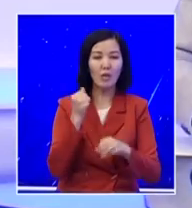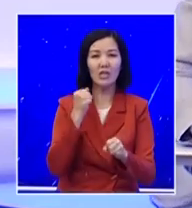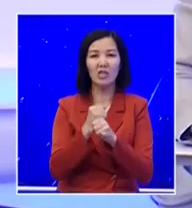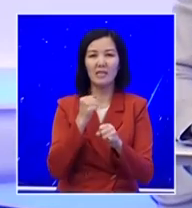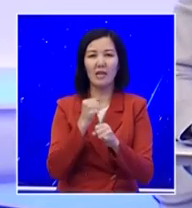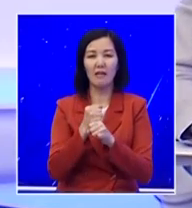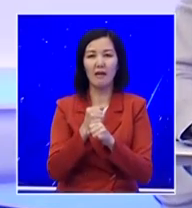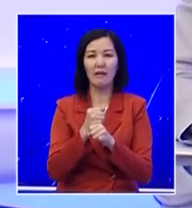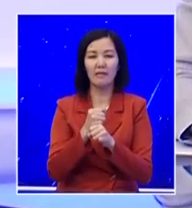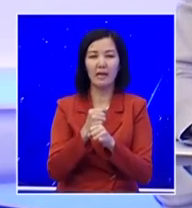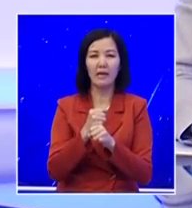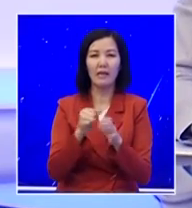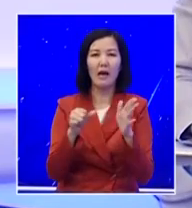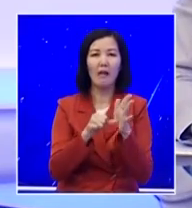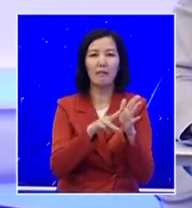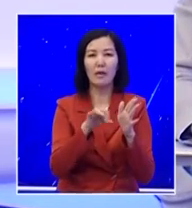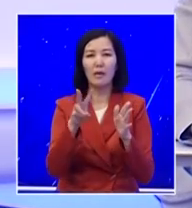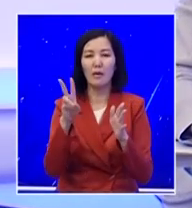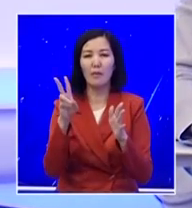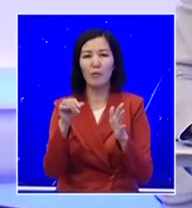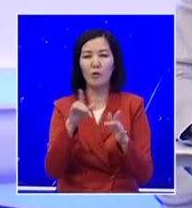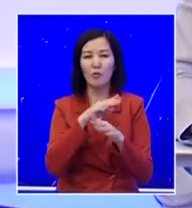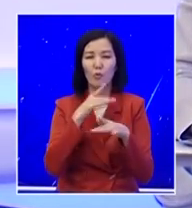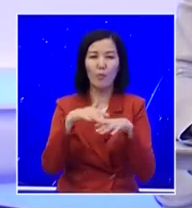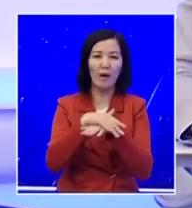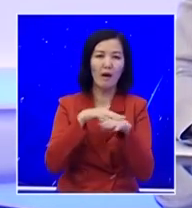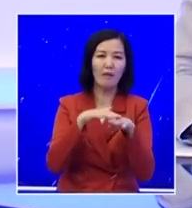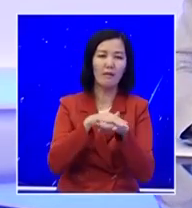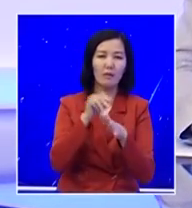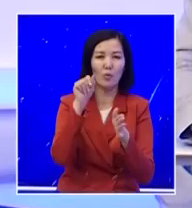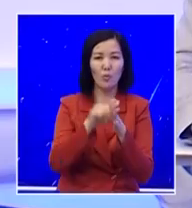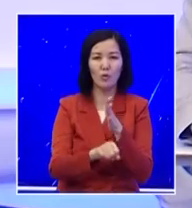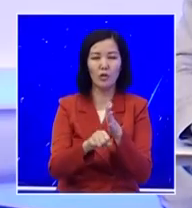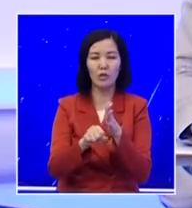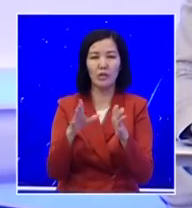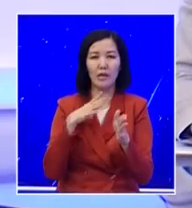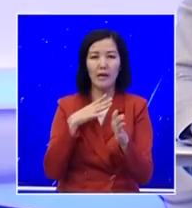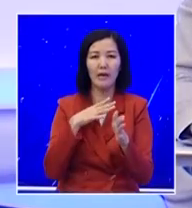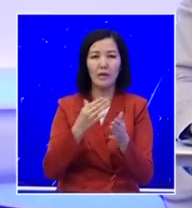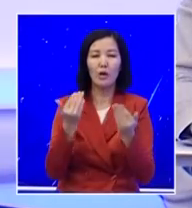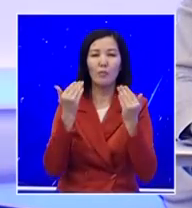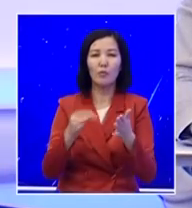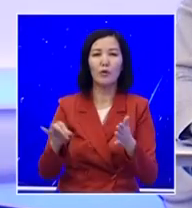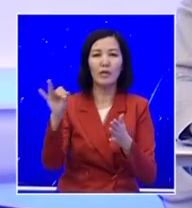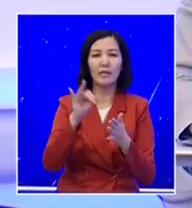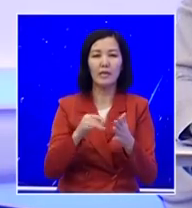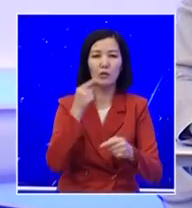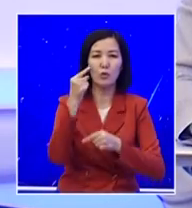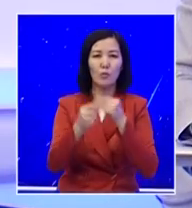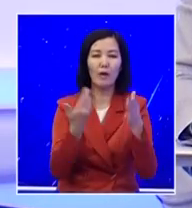небәрі 6 миллион қазақтың тең жартысын қынадай ғырып салды. Ақтаңдақ тарихтың бұл түсі бүгінгі ұрпаққа таныту